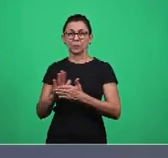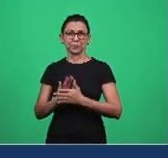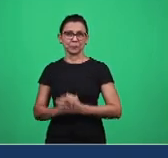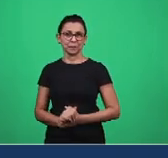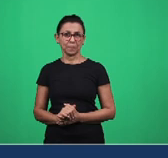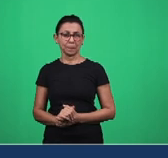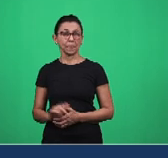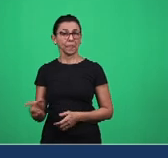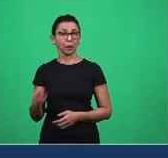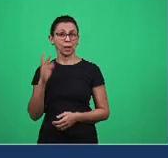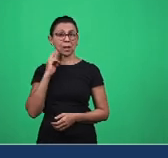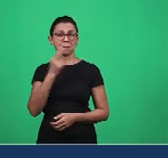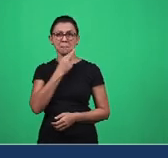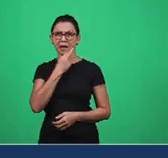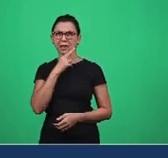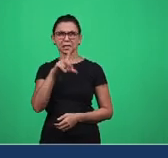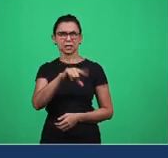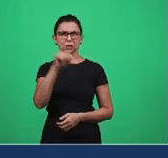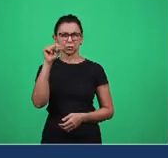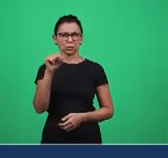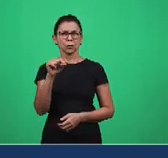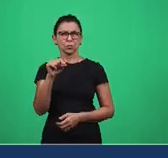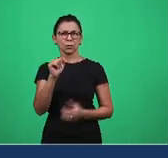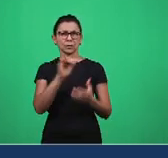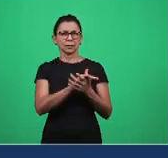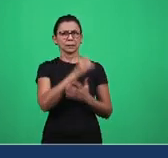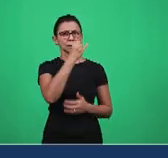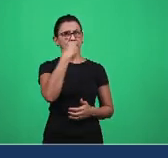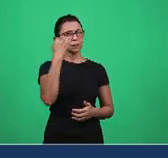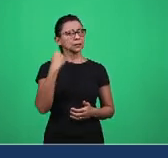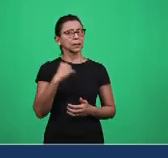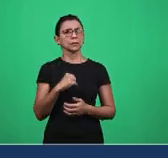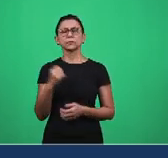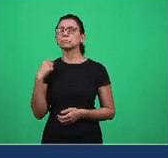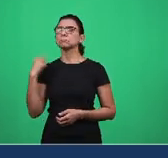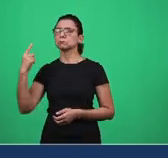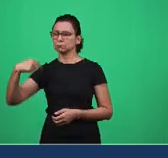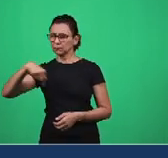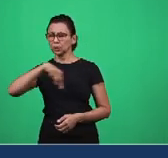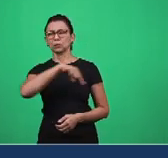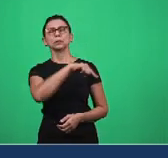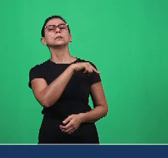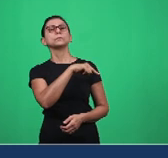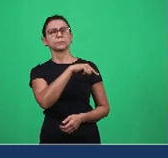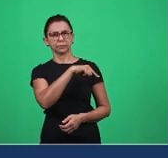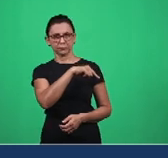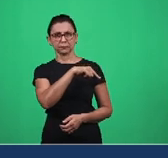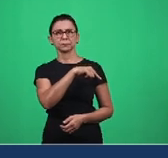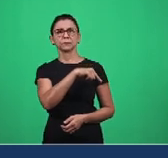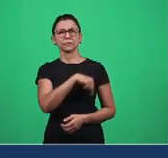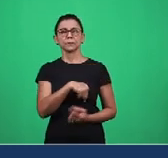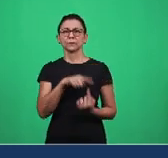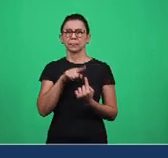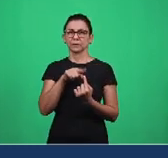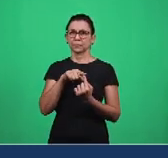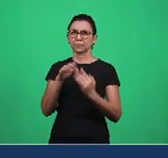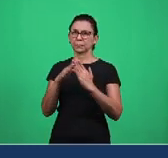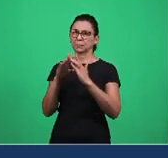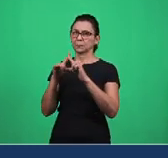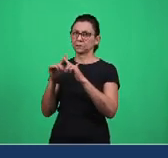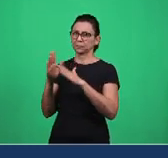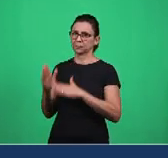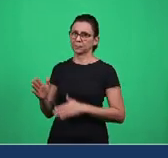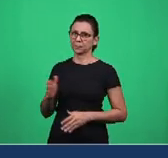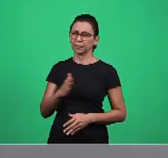qui m'entends maintenant, tu dois prendre cette décision. Il ne faut pas juste rester avec la jolie histoire